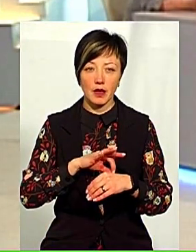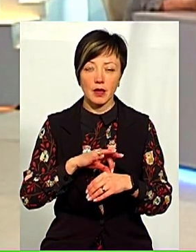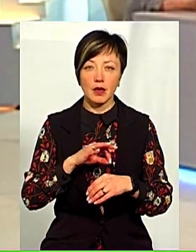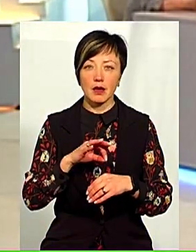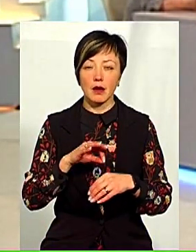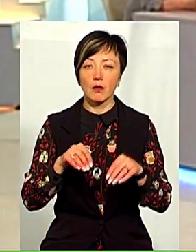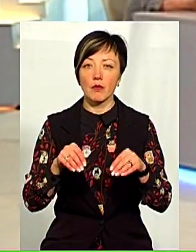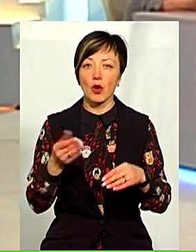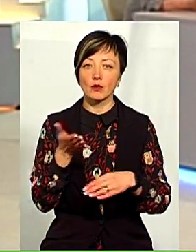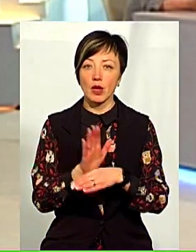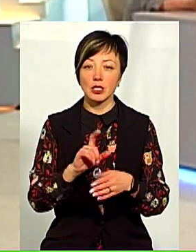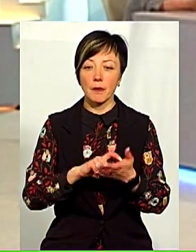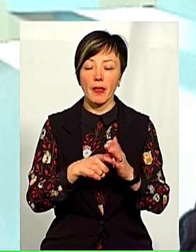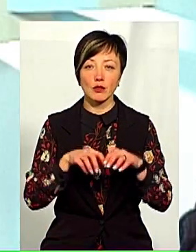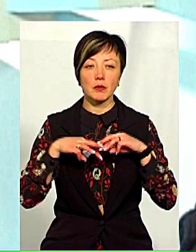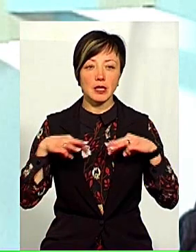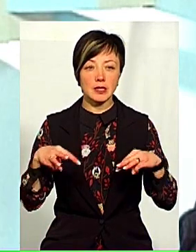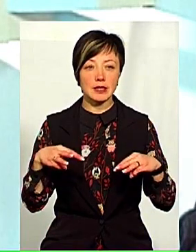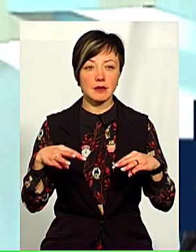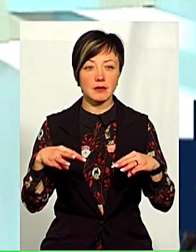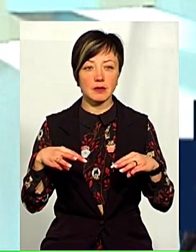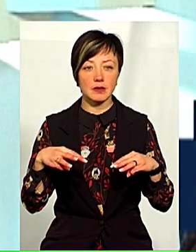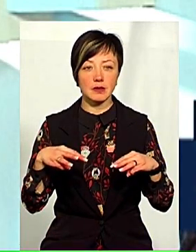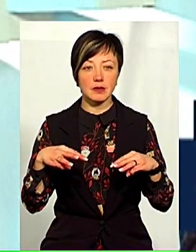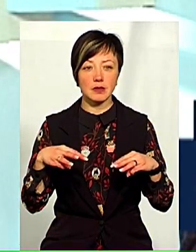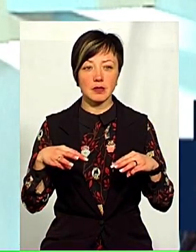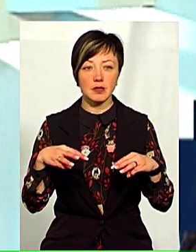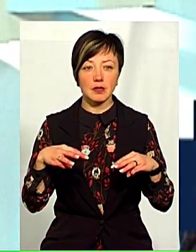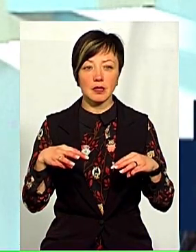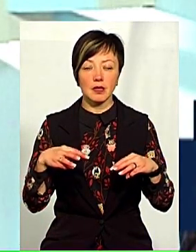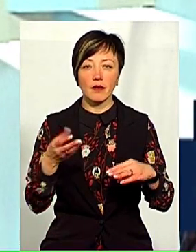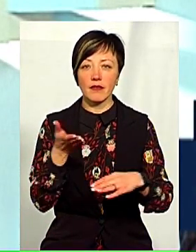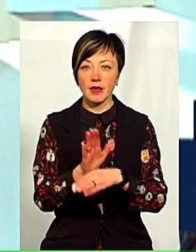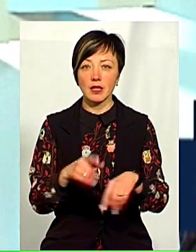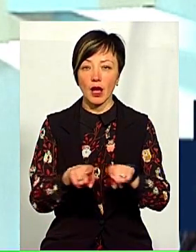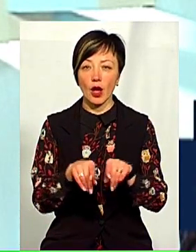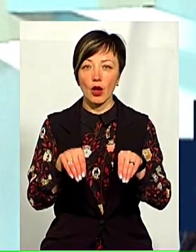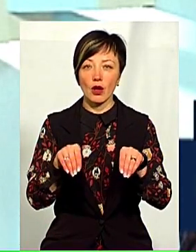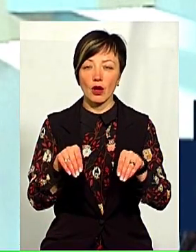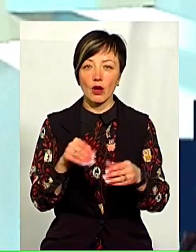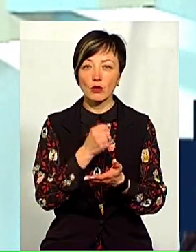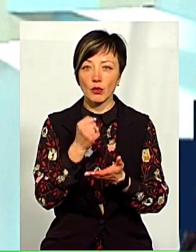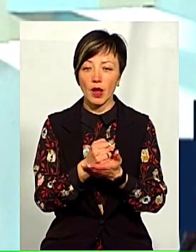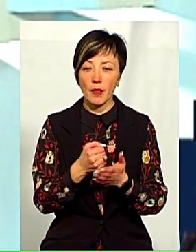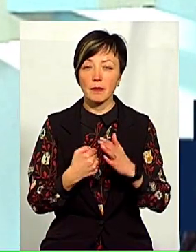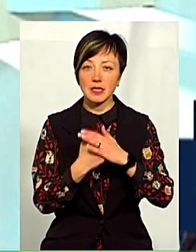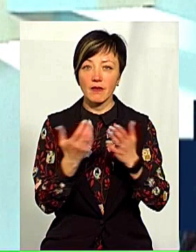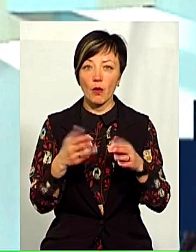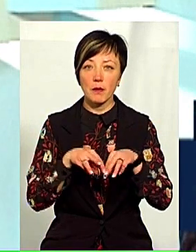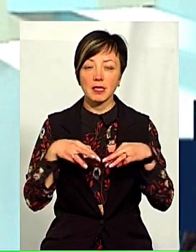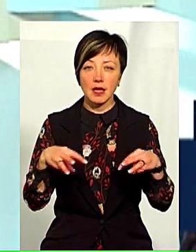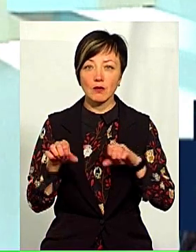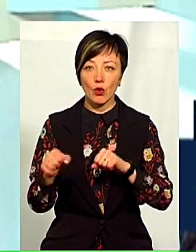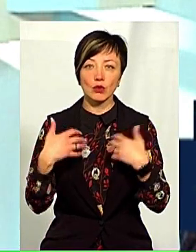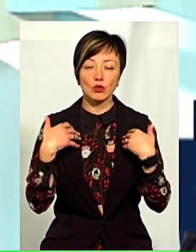постанова розпорядженням Кабінету міністрів видано таке розпорядження, яке на підставі якого Міністерством